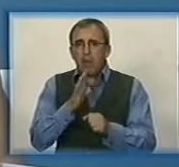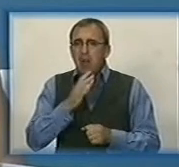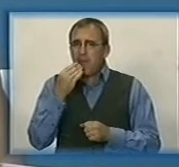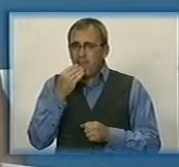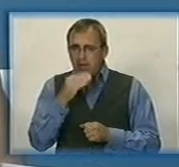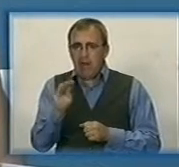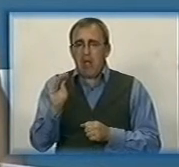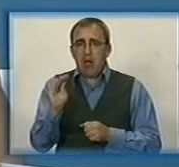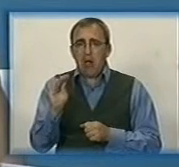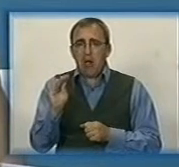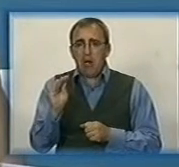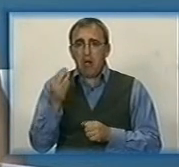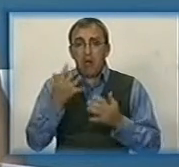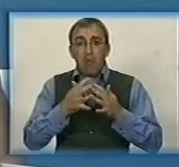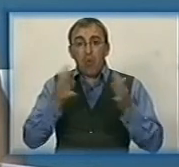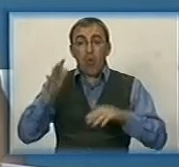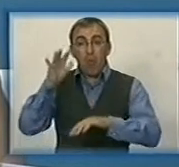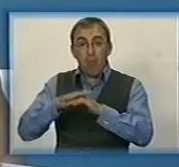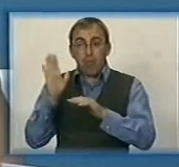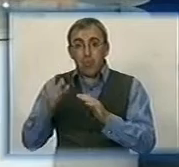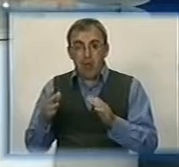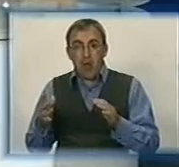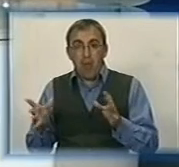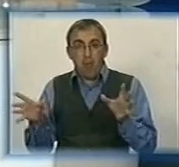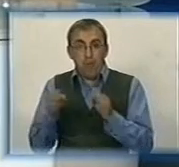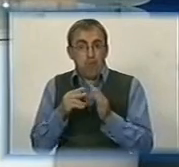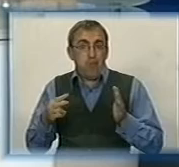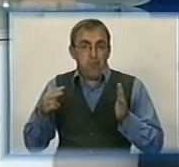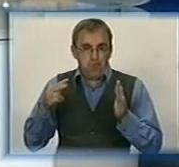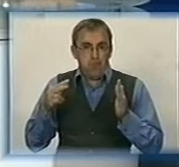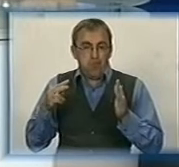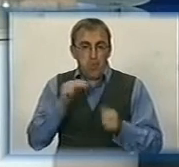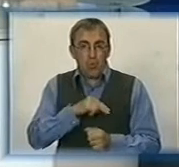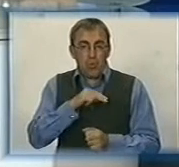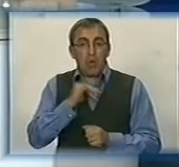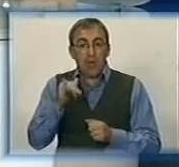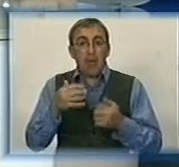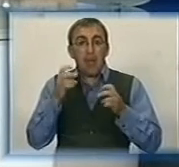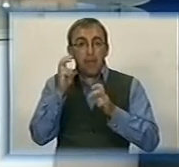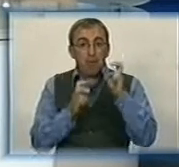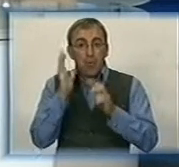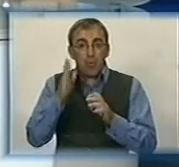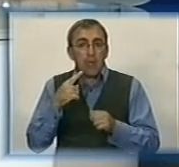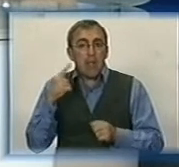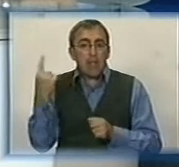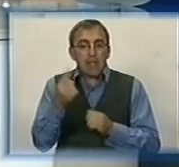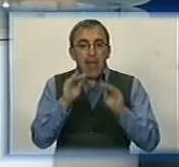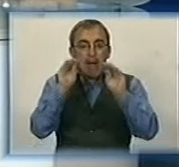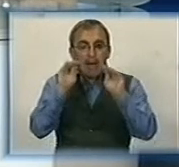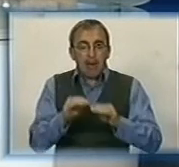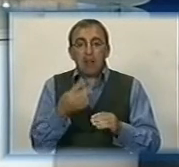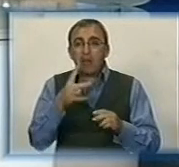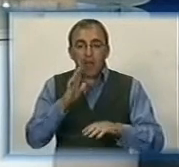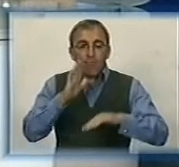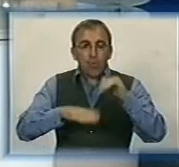И если больше банков будет подключено, соответственно, предприятиям будет приходить единым реестром, который не надо